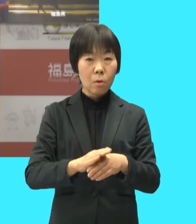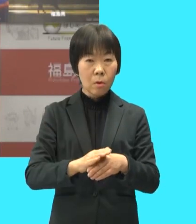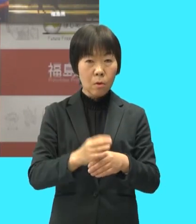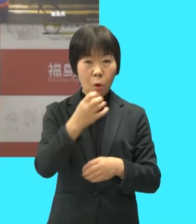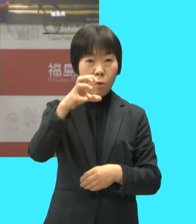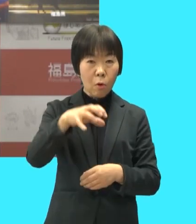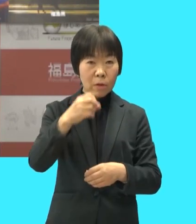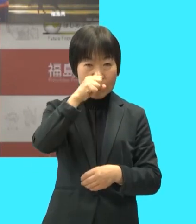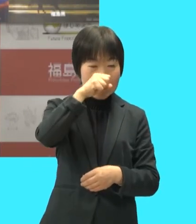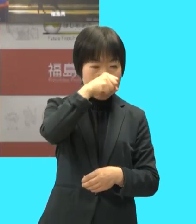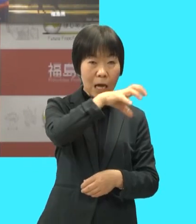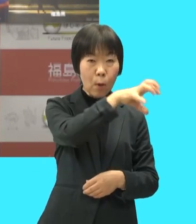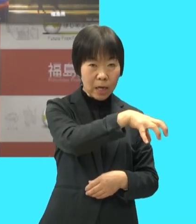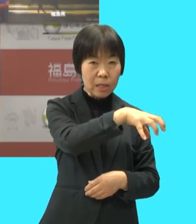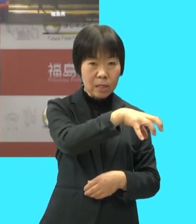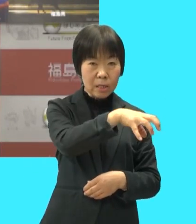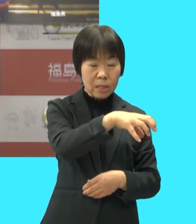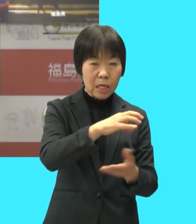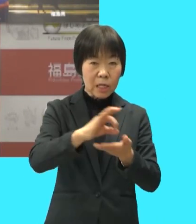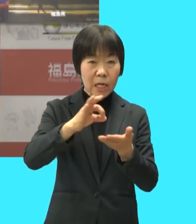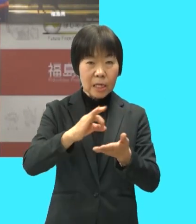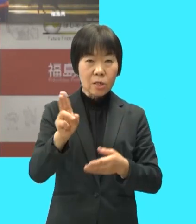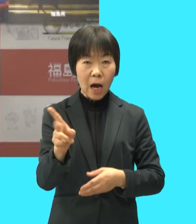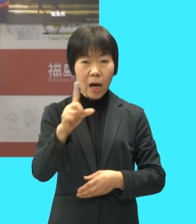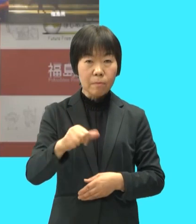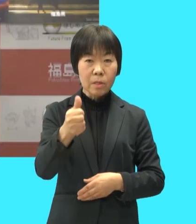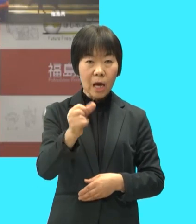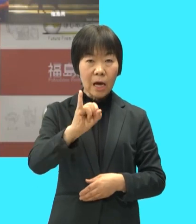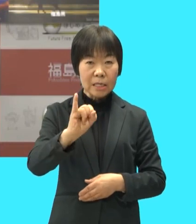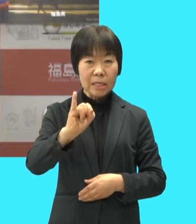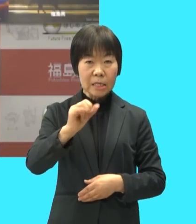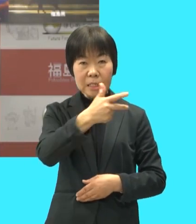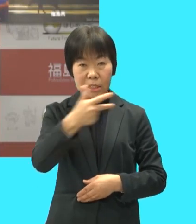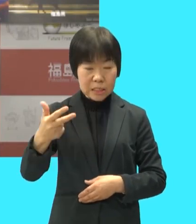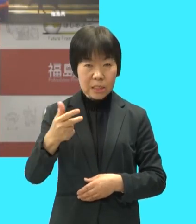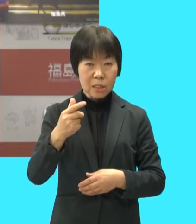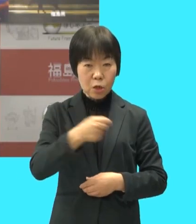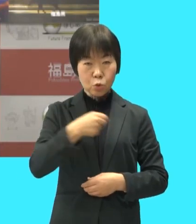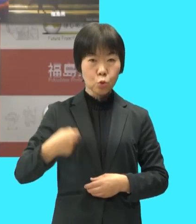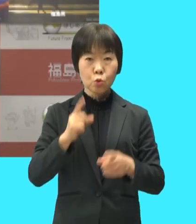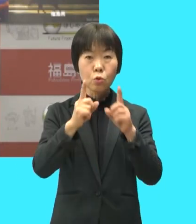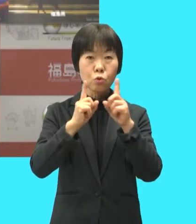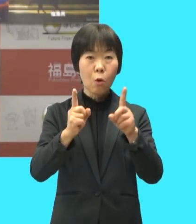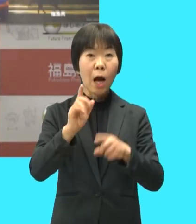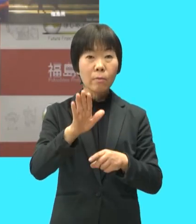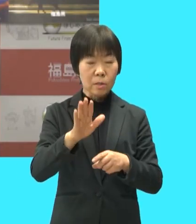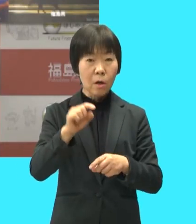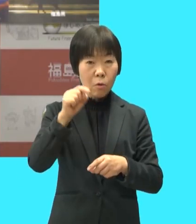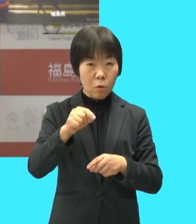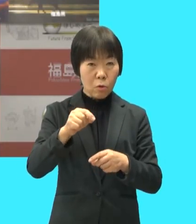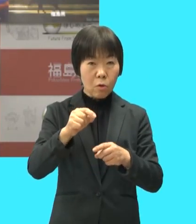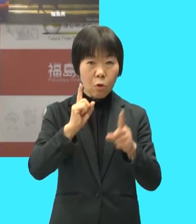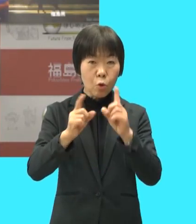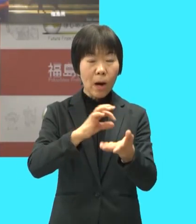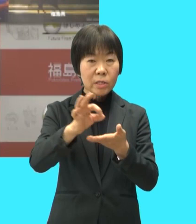港、台湾で使用されている反対時という中国語がございますが、この反対時による